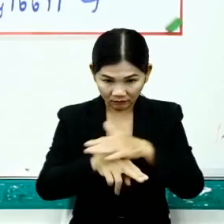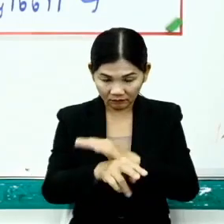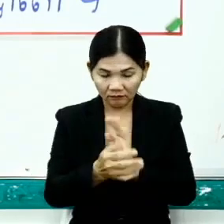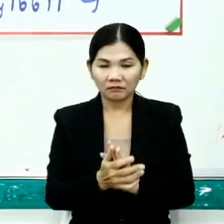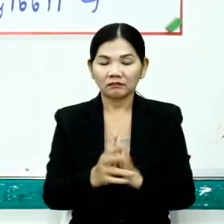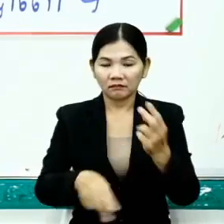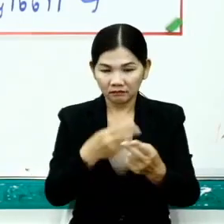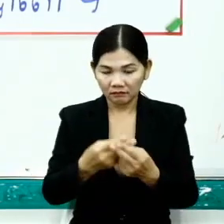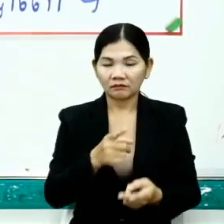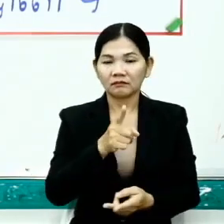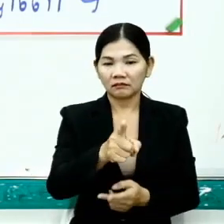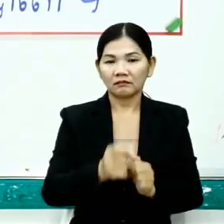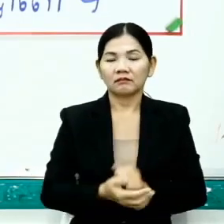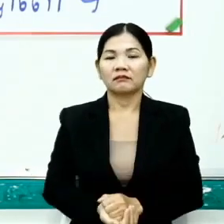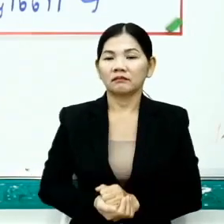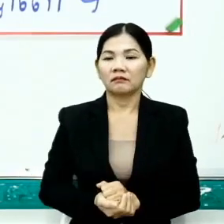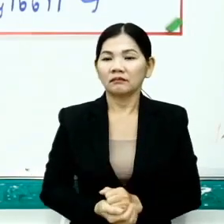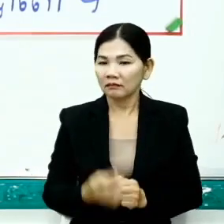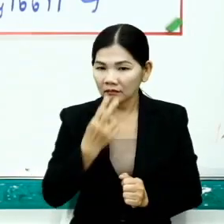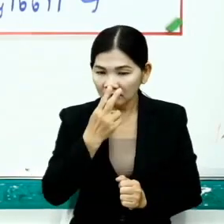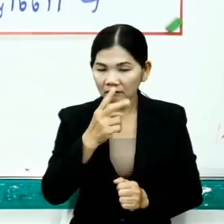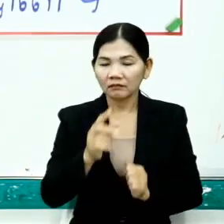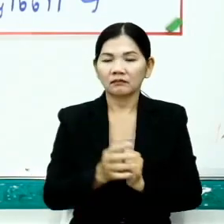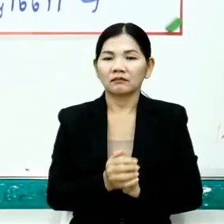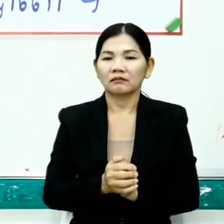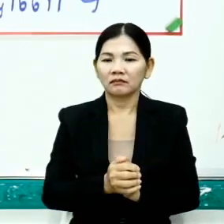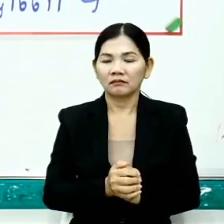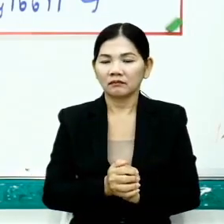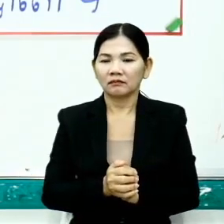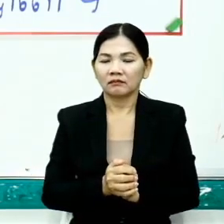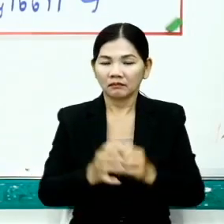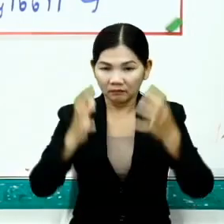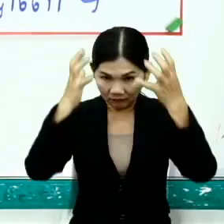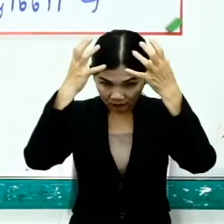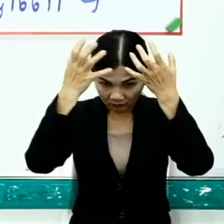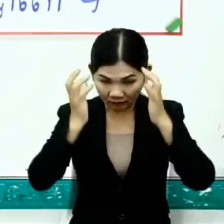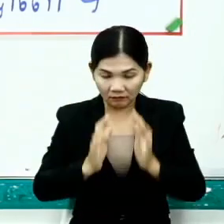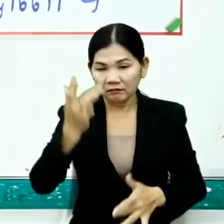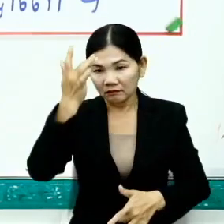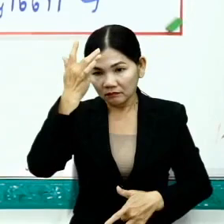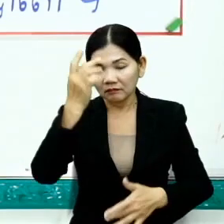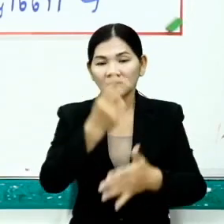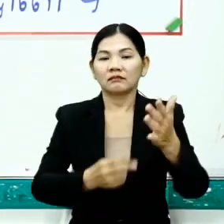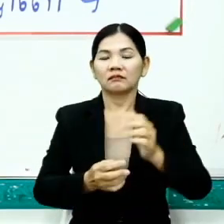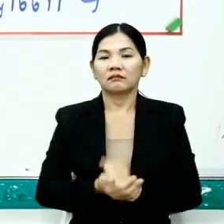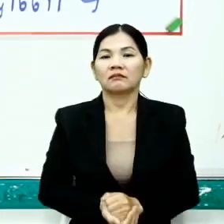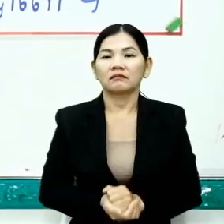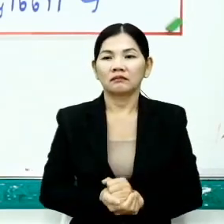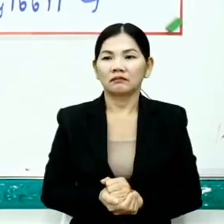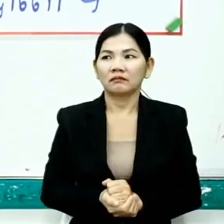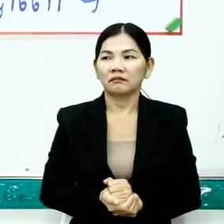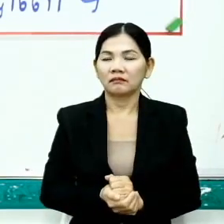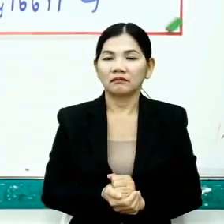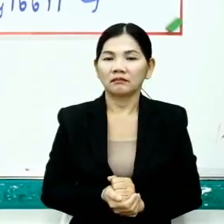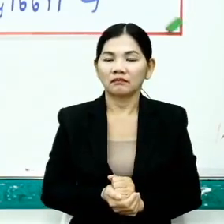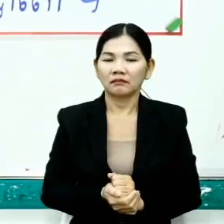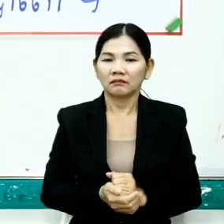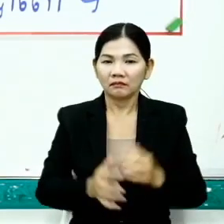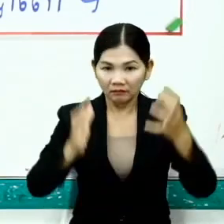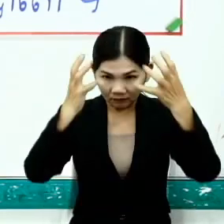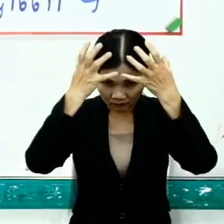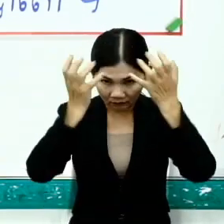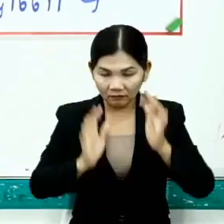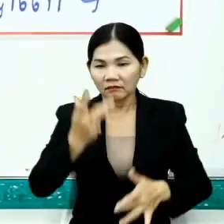លើយសំណួរទី1សំណួរទី1តើតោឈើអ្វីកូនស្ដាប់ម្ដងទៀតតើ